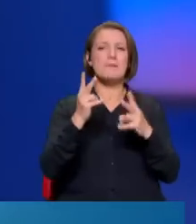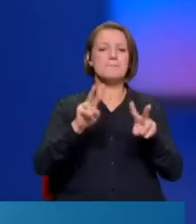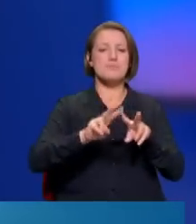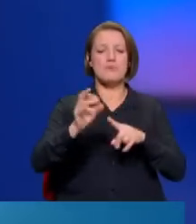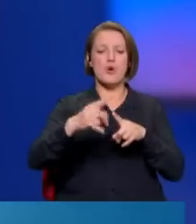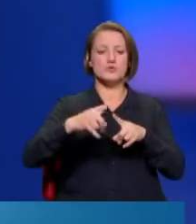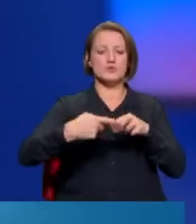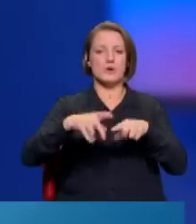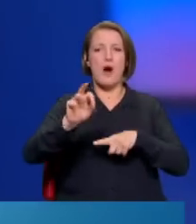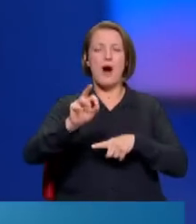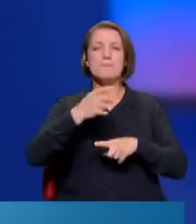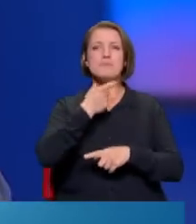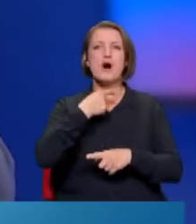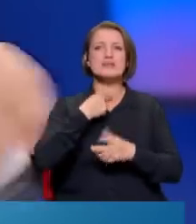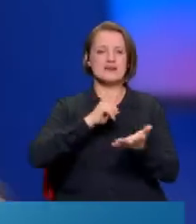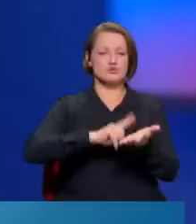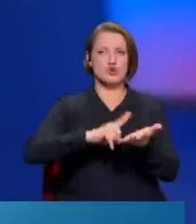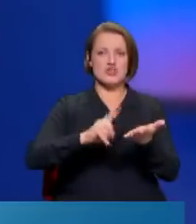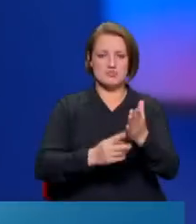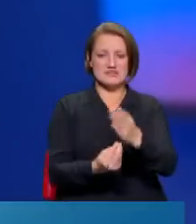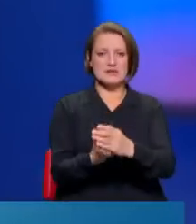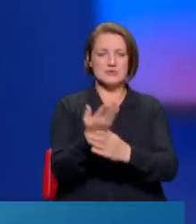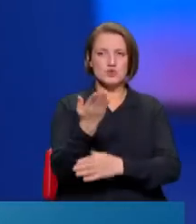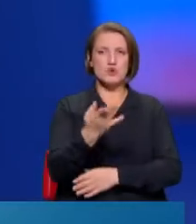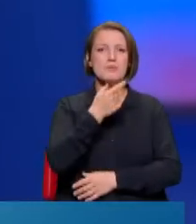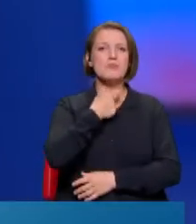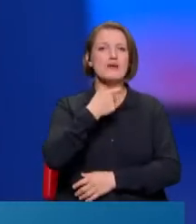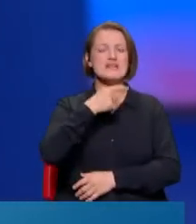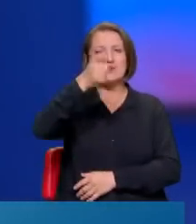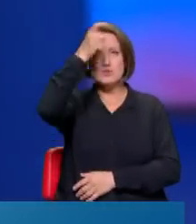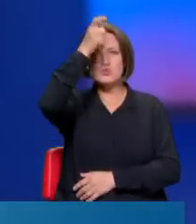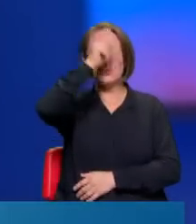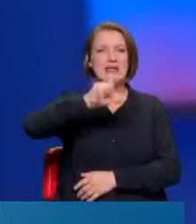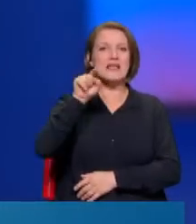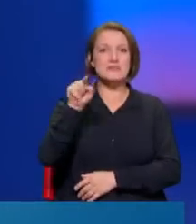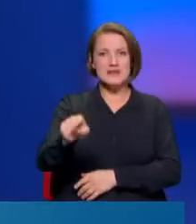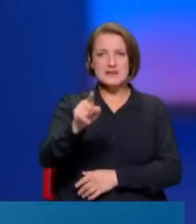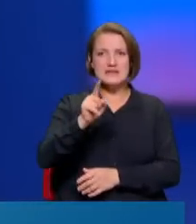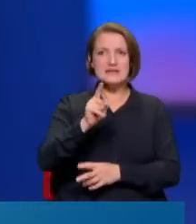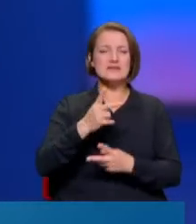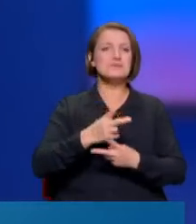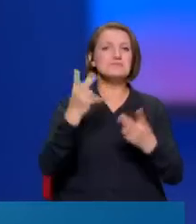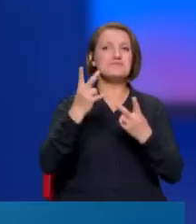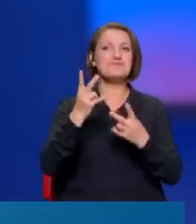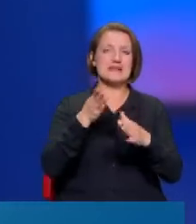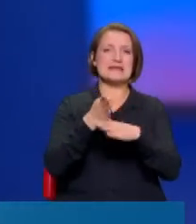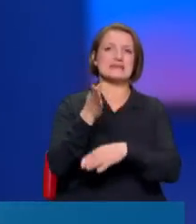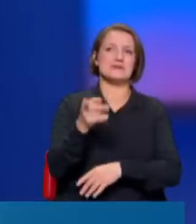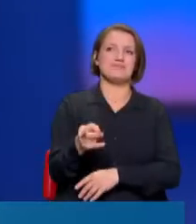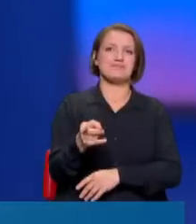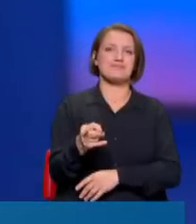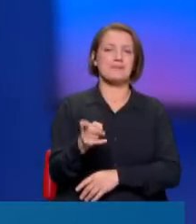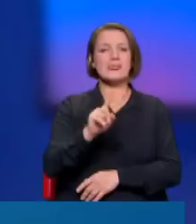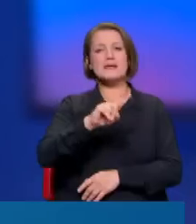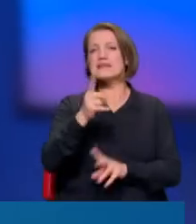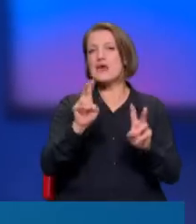Boğazlar sözleşmesini oluşturdu ve boğazlar Türkiye'nin Türkiye'nin egemenliğine girdi Boğazlar